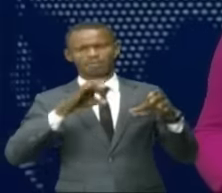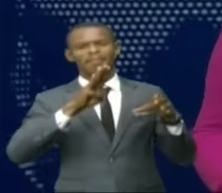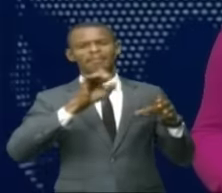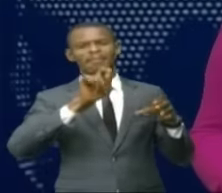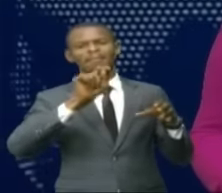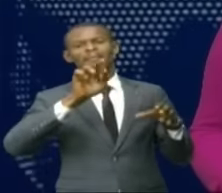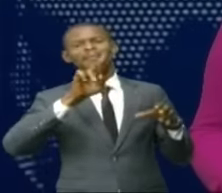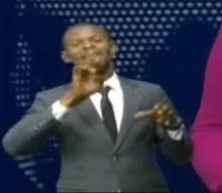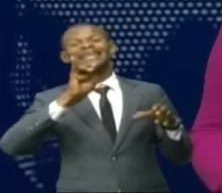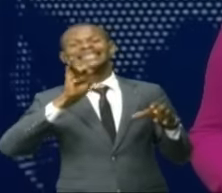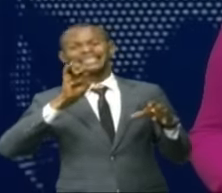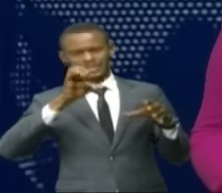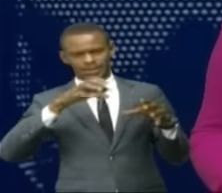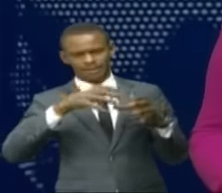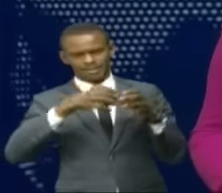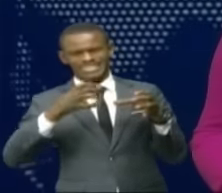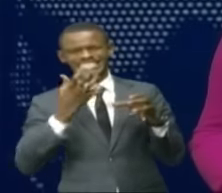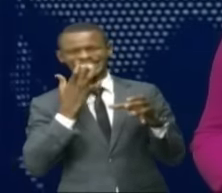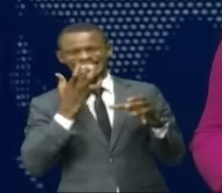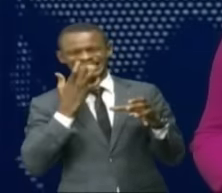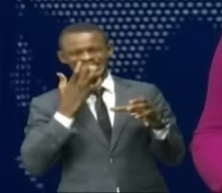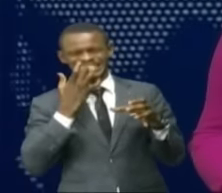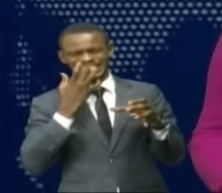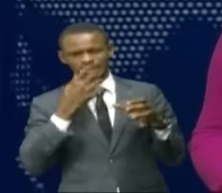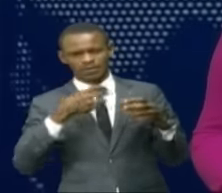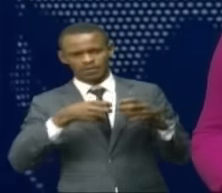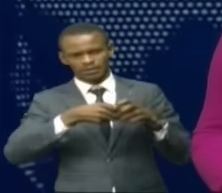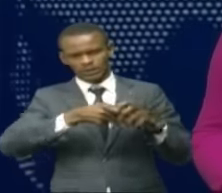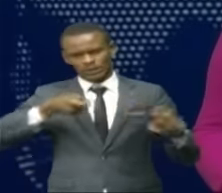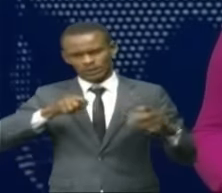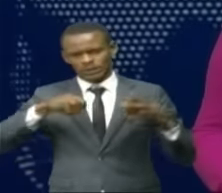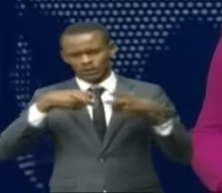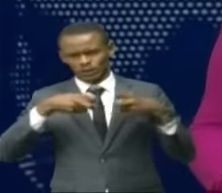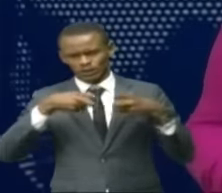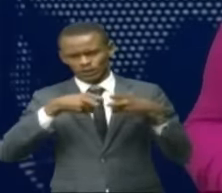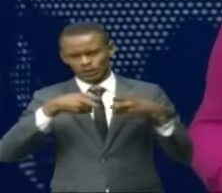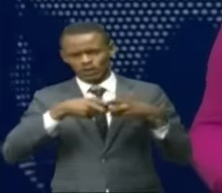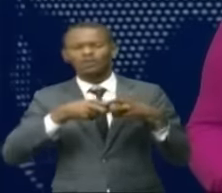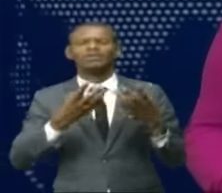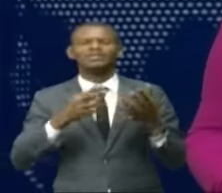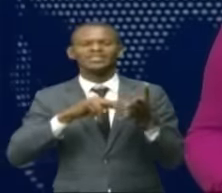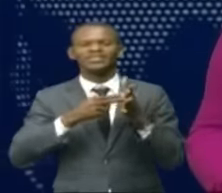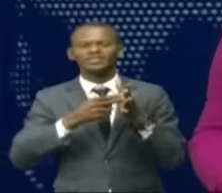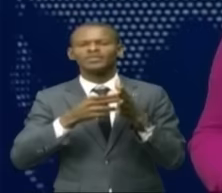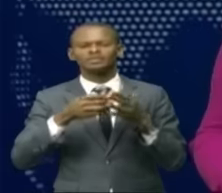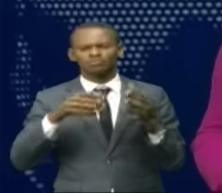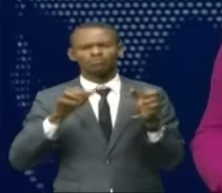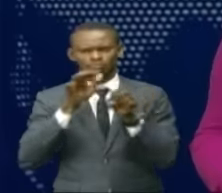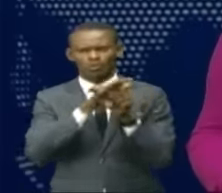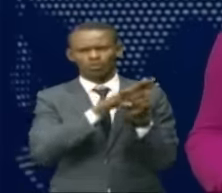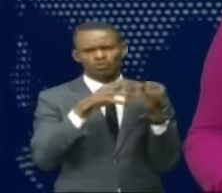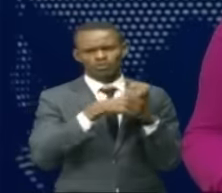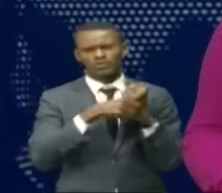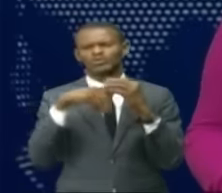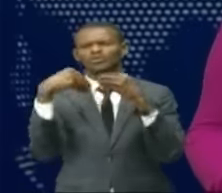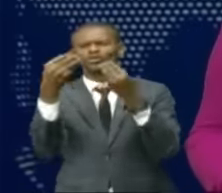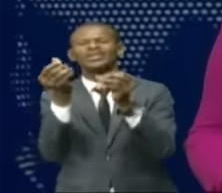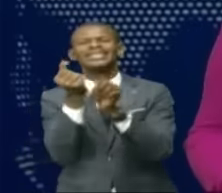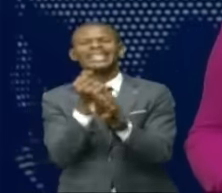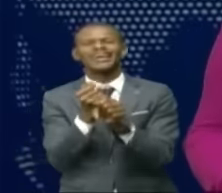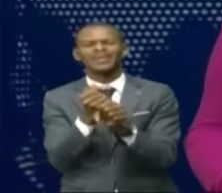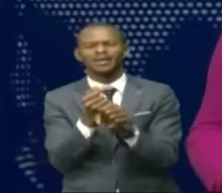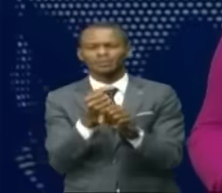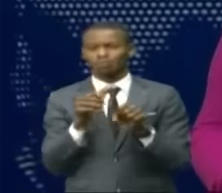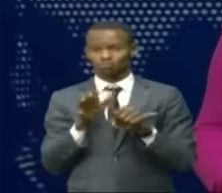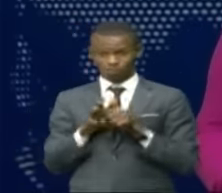bien entendu, l'accès, le focus est essentiellement sur les ressources minières de la RDC. Mais